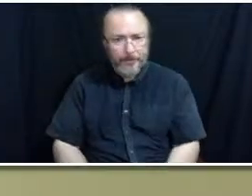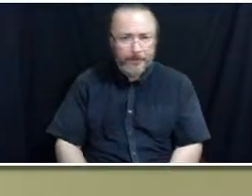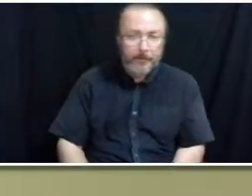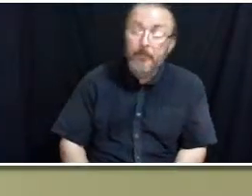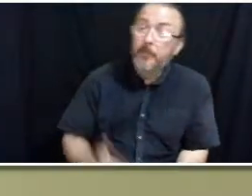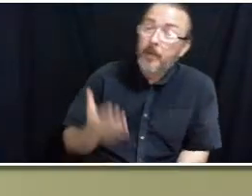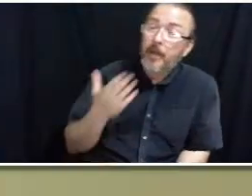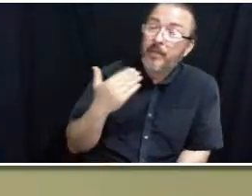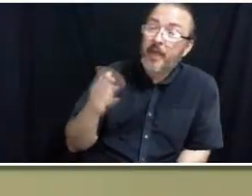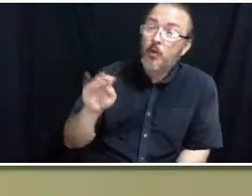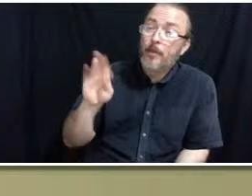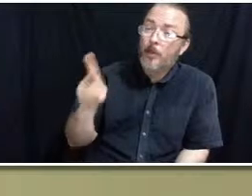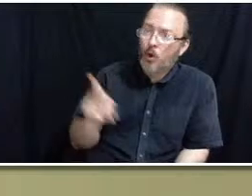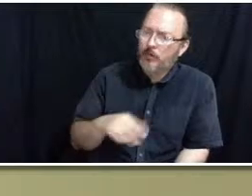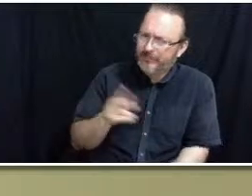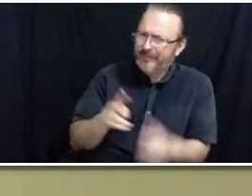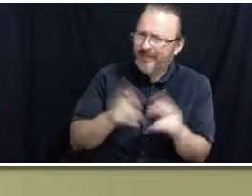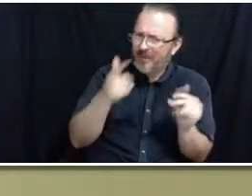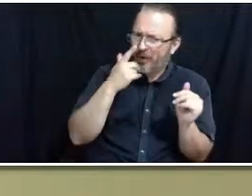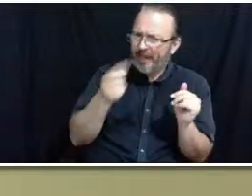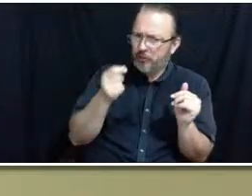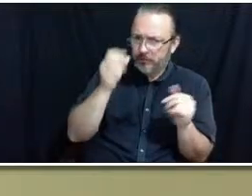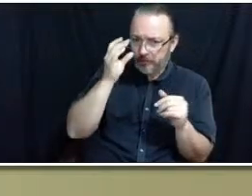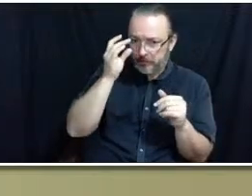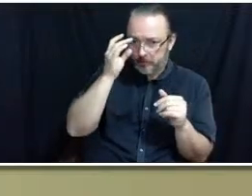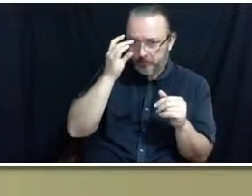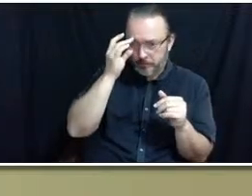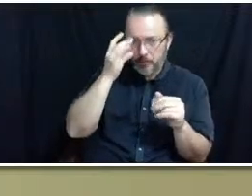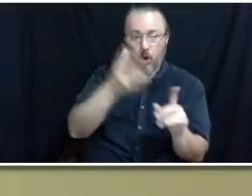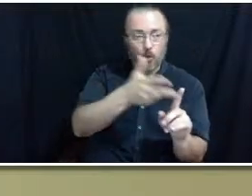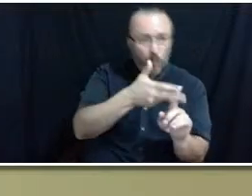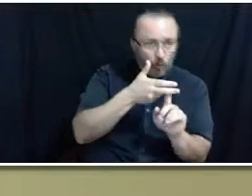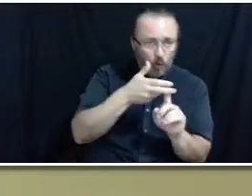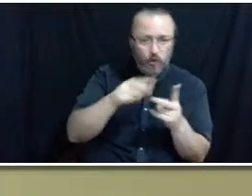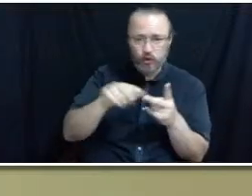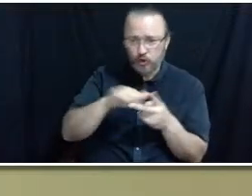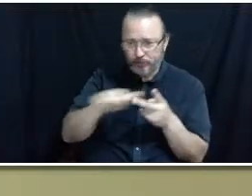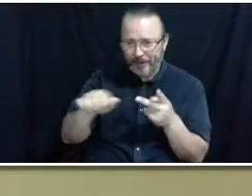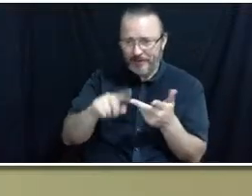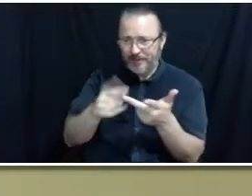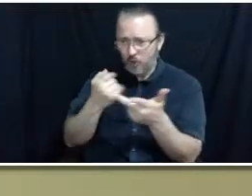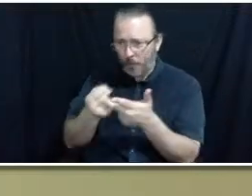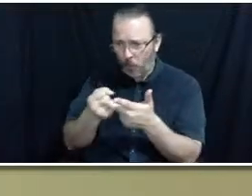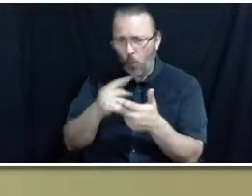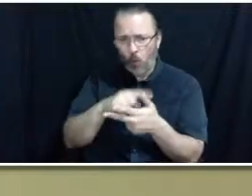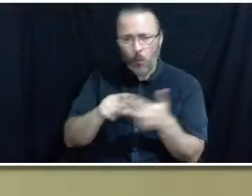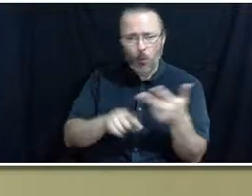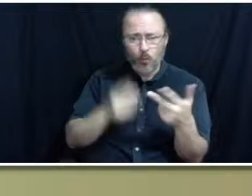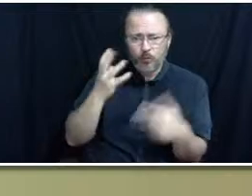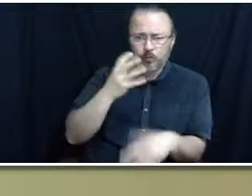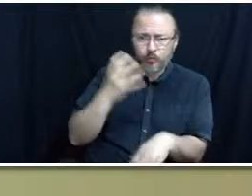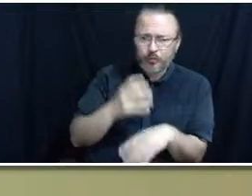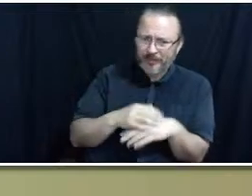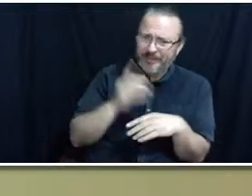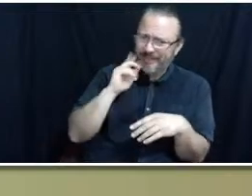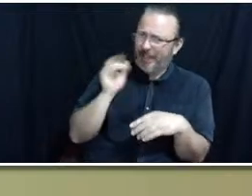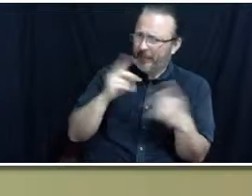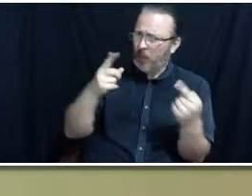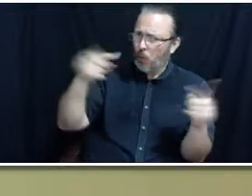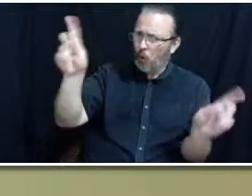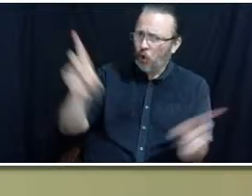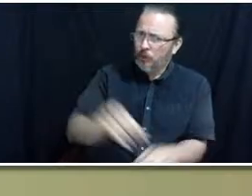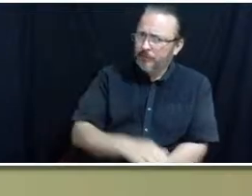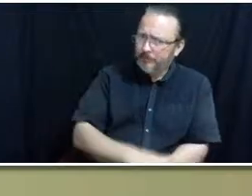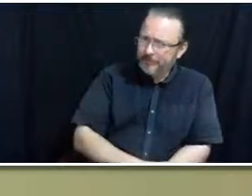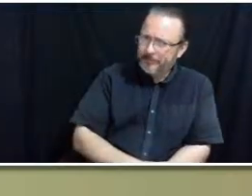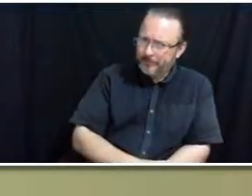Merci beaucoup, Marc. Voilà des observations très intéressantes. Nous avons un modèle de recrutement, de formation et de soutien. C'est un modèle qui